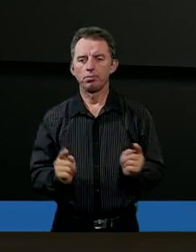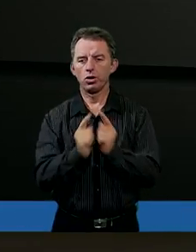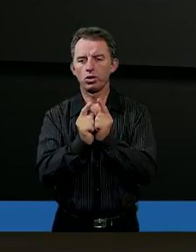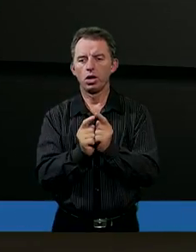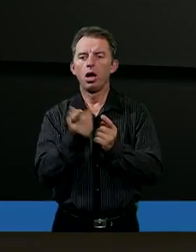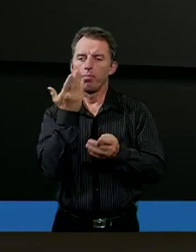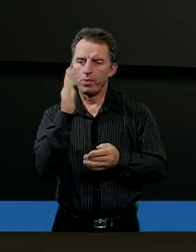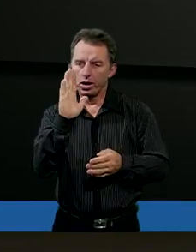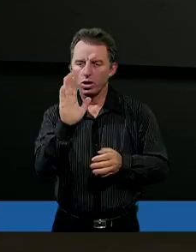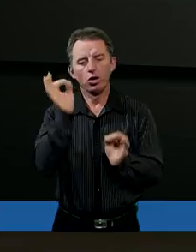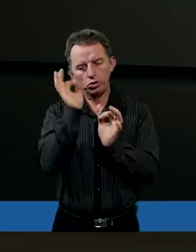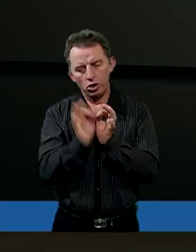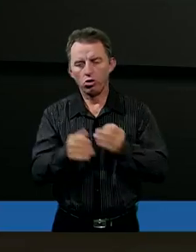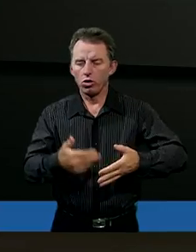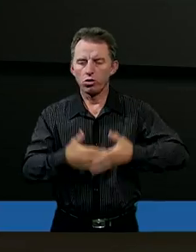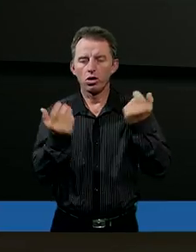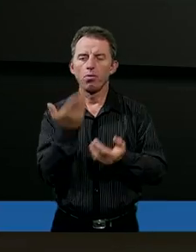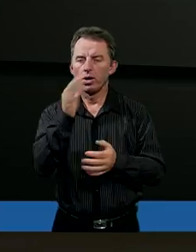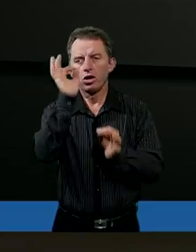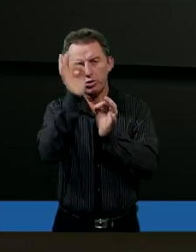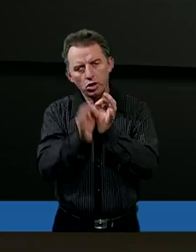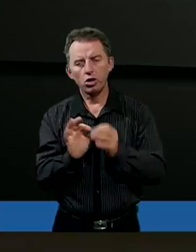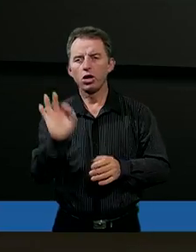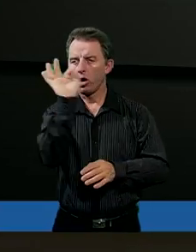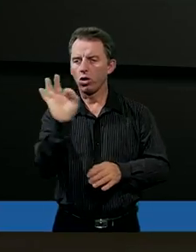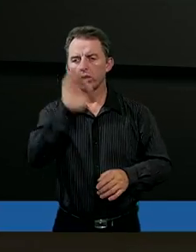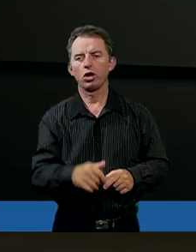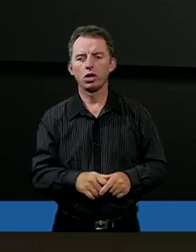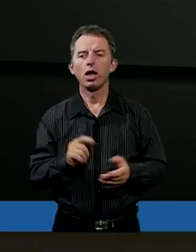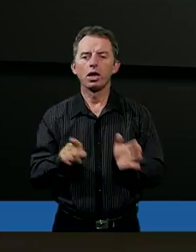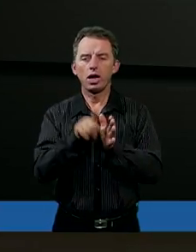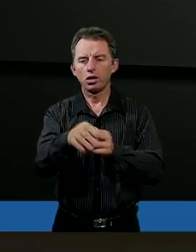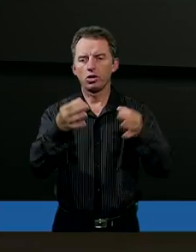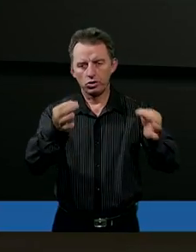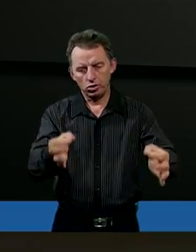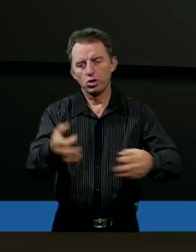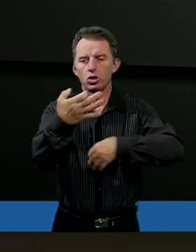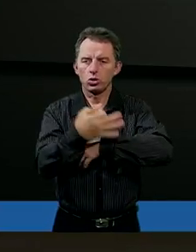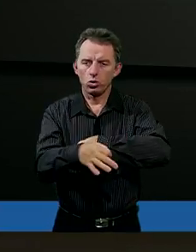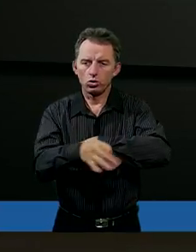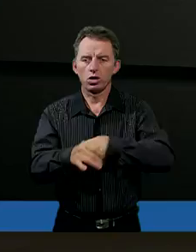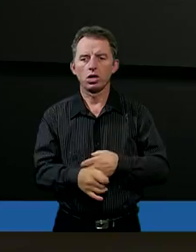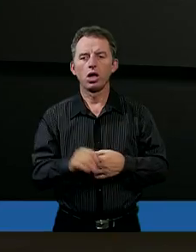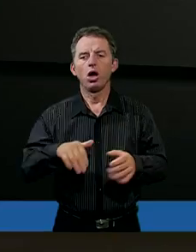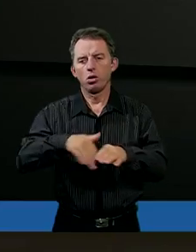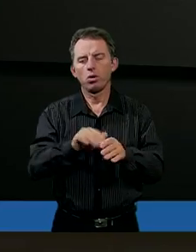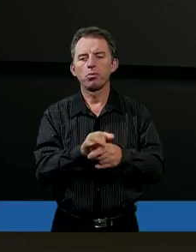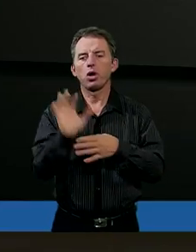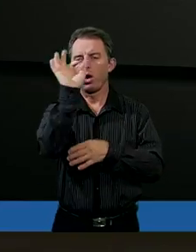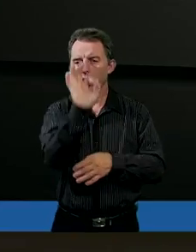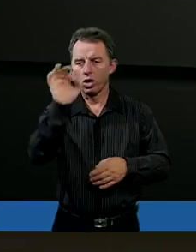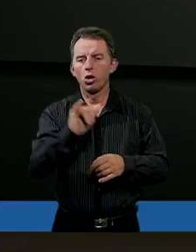się w bardzo szczególnym dniu i w bardzo szczególnych okolicznościach, dlatego że dzisiejsze studium odbywa się przy